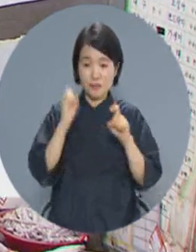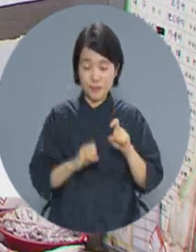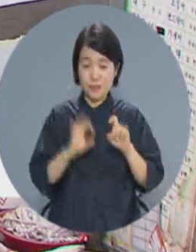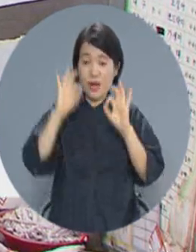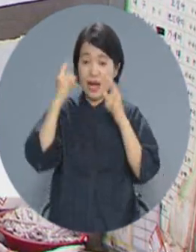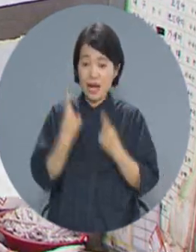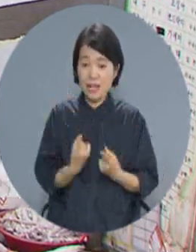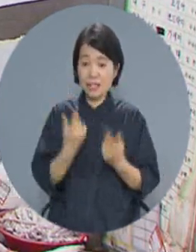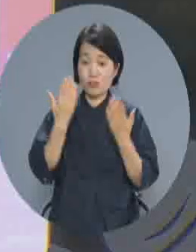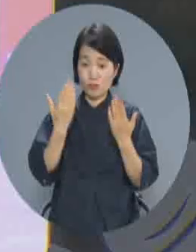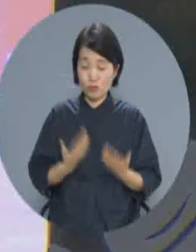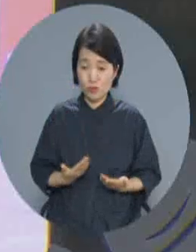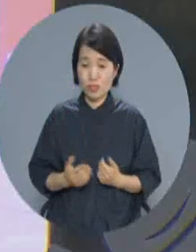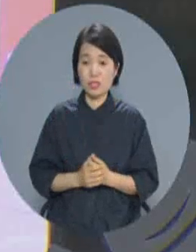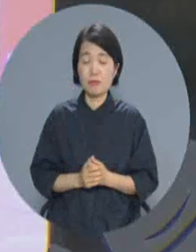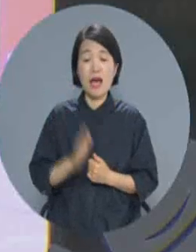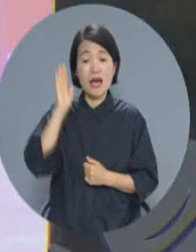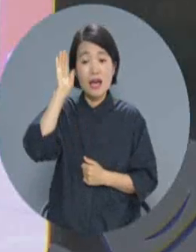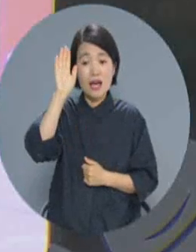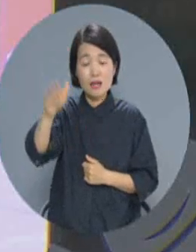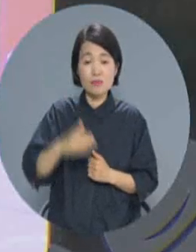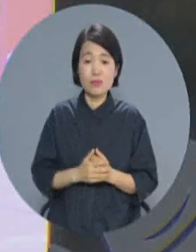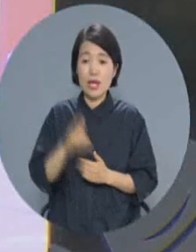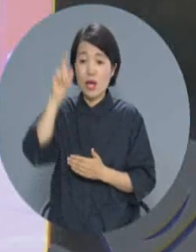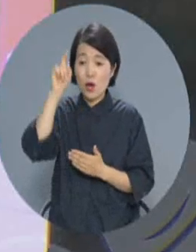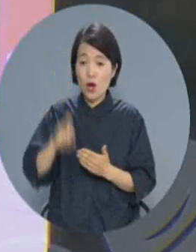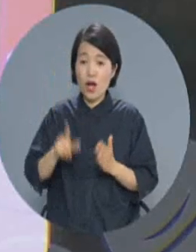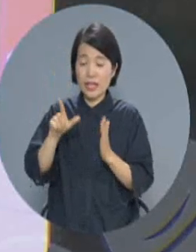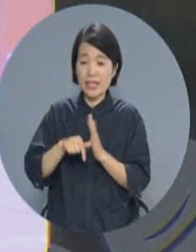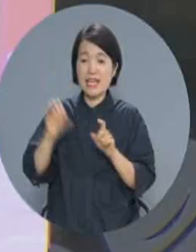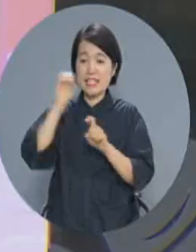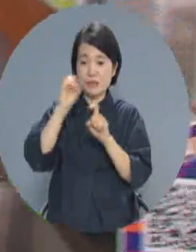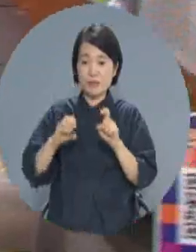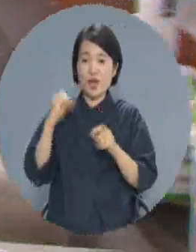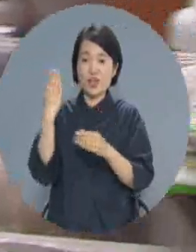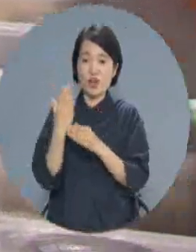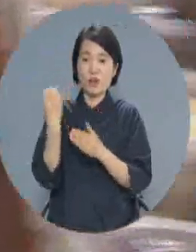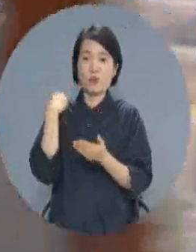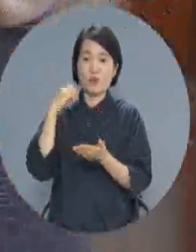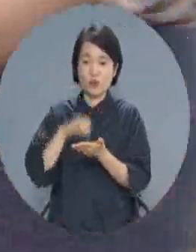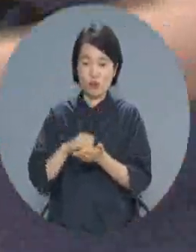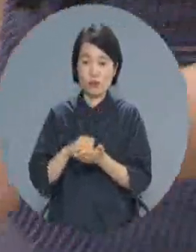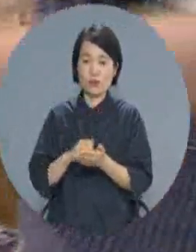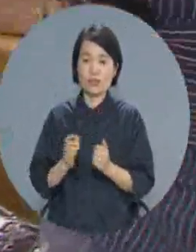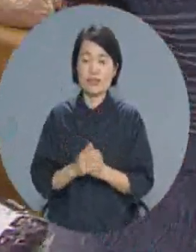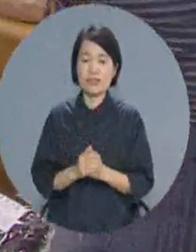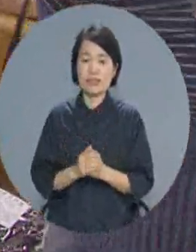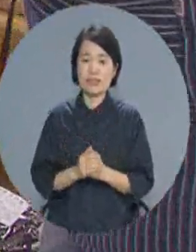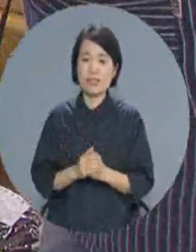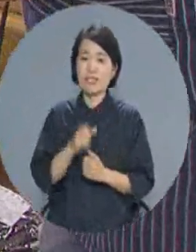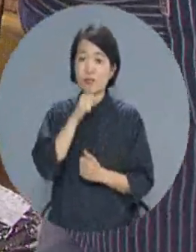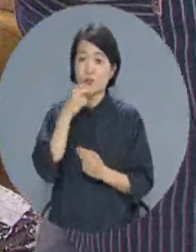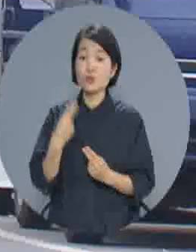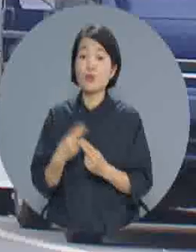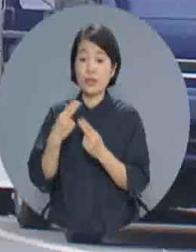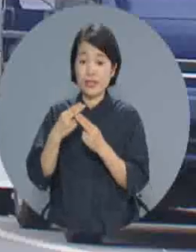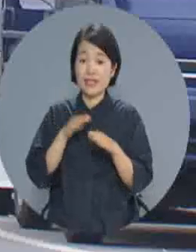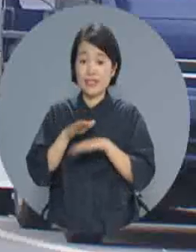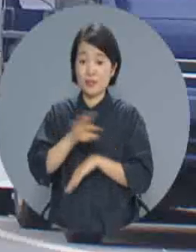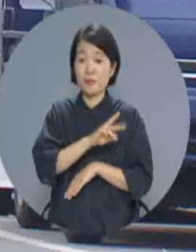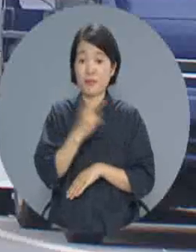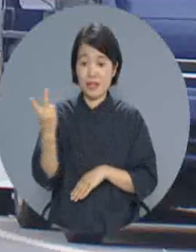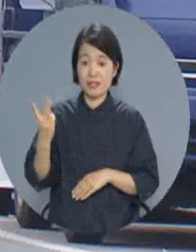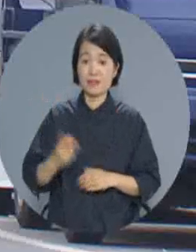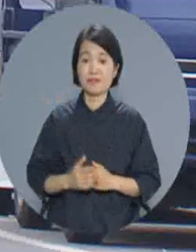10%를 할인해주고 있지만 앞으로는 결제 시 10%를 현금으로 돌려주는 캐시백 형태로 바뀝니다.